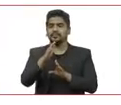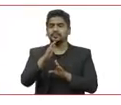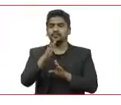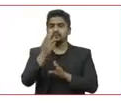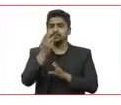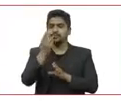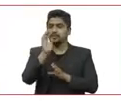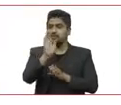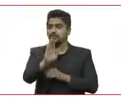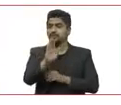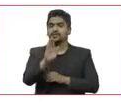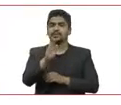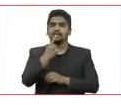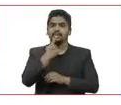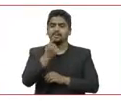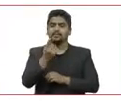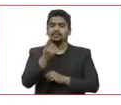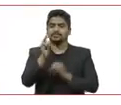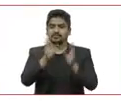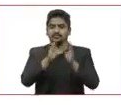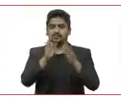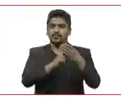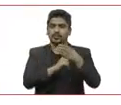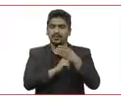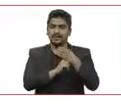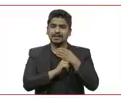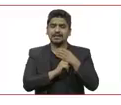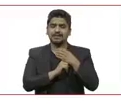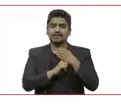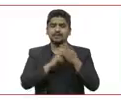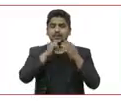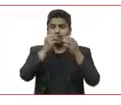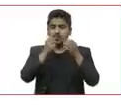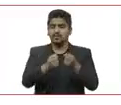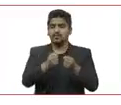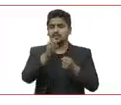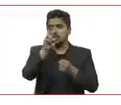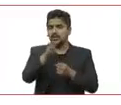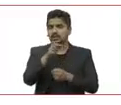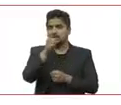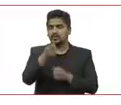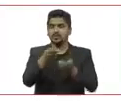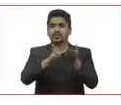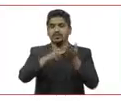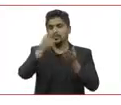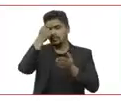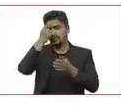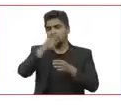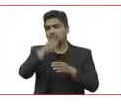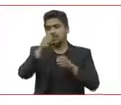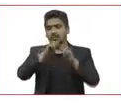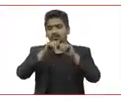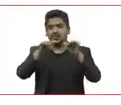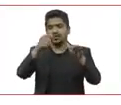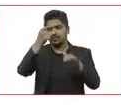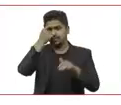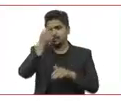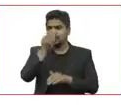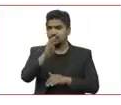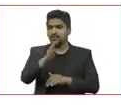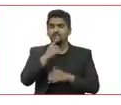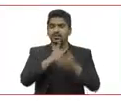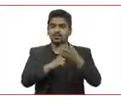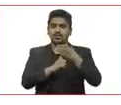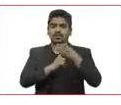छिरिसक्नु भएकाहरूमा यदि क्वारेन्टाइनमा नबसेको खण्डमा थप समस्याहरू अरूलाई फैलाउने समस्याहरू हुन्छ भने